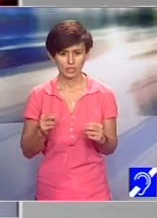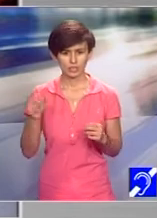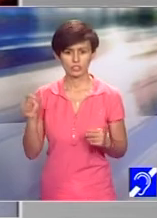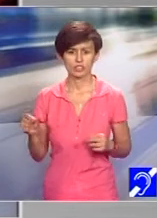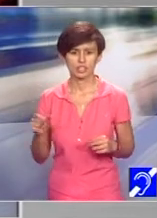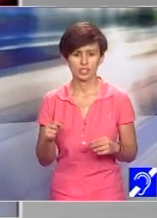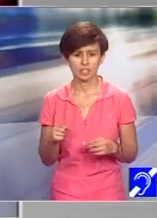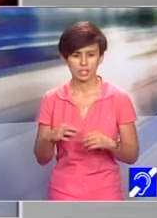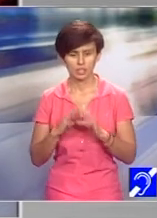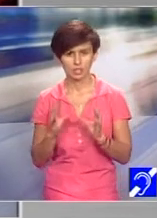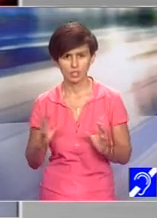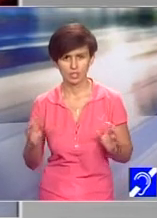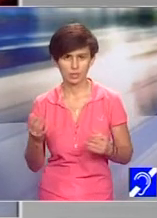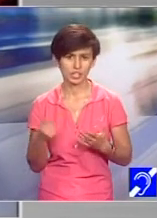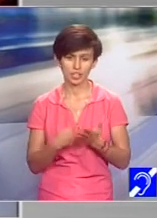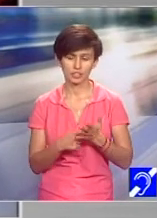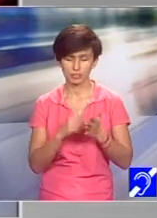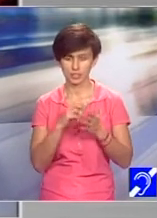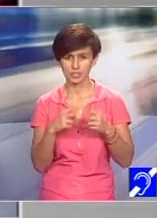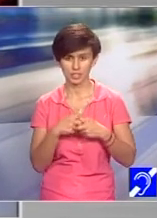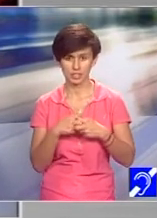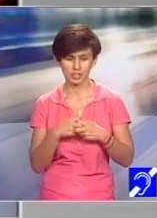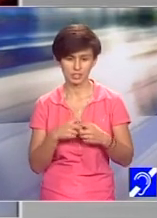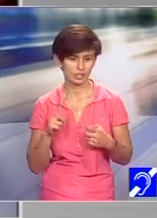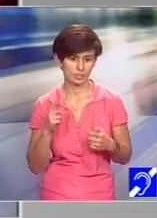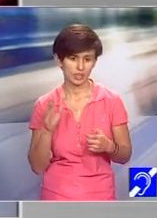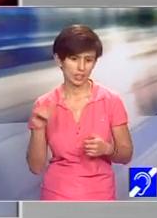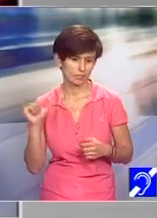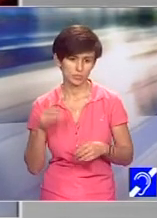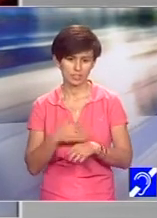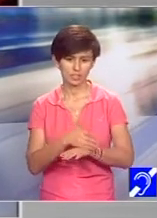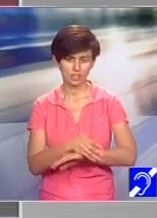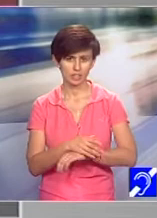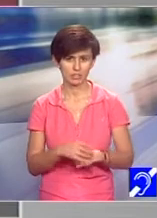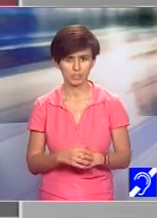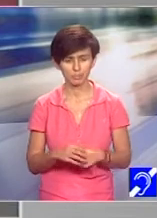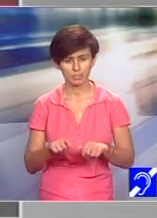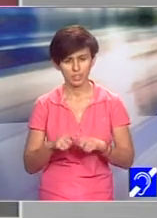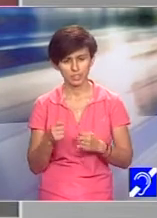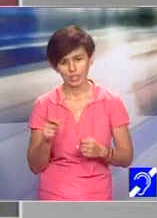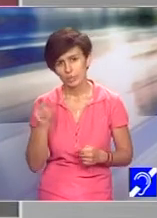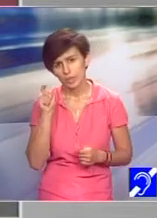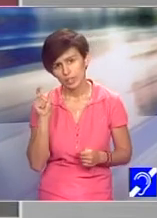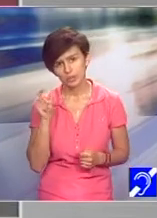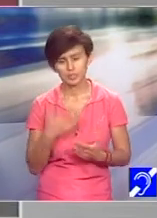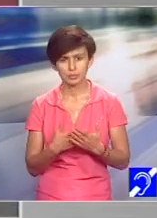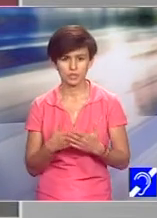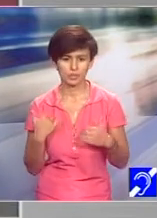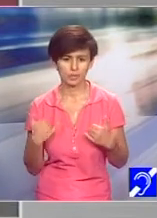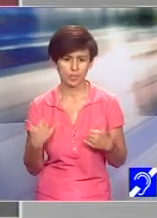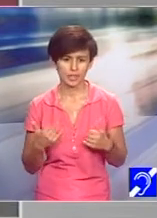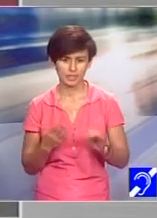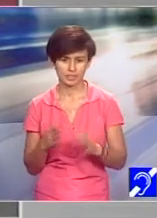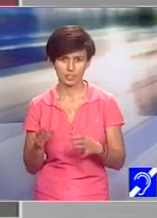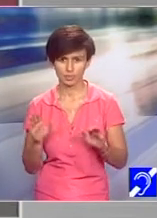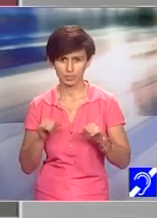intervină. Profesional vorbesc. Bun. Ne întrerupem o secundă pentru că astăzi începe un mare